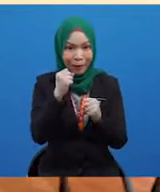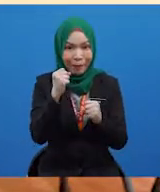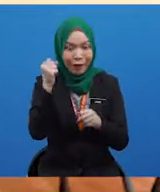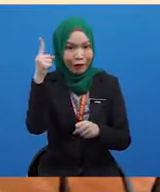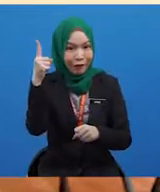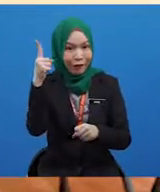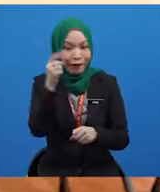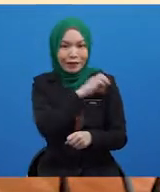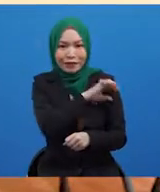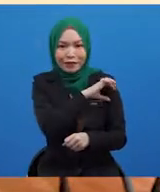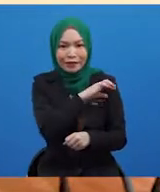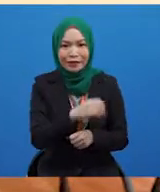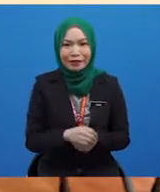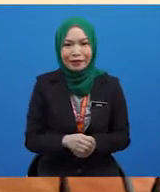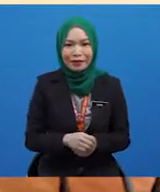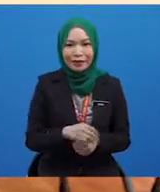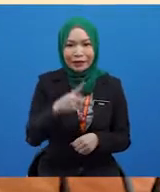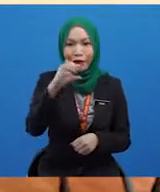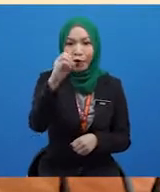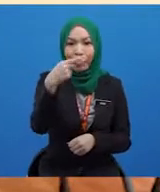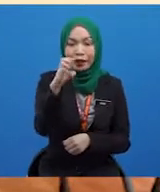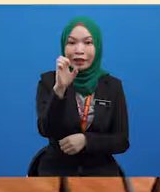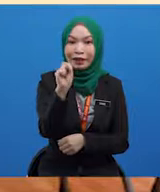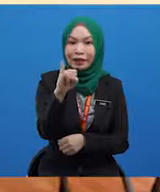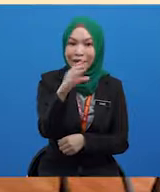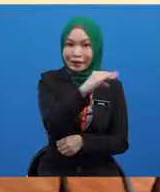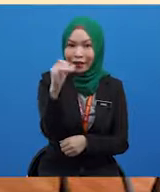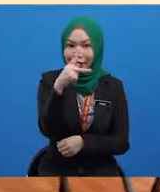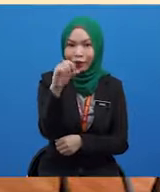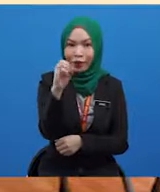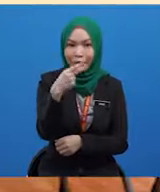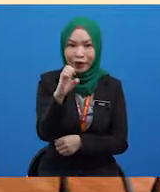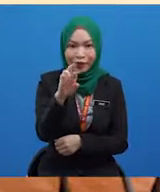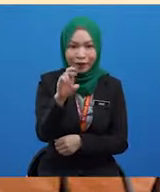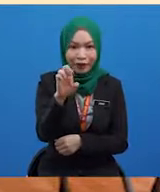ciri kohesi dan koheren dengan jelas.